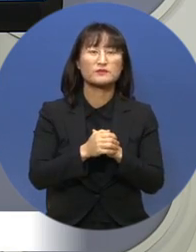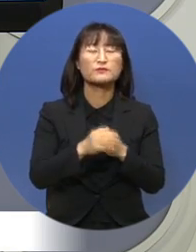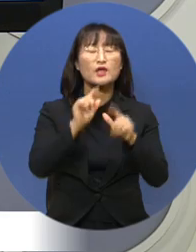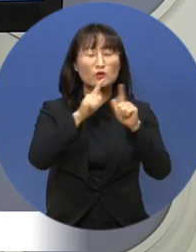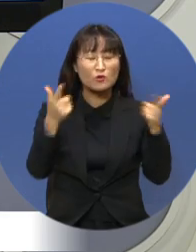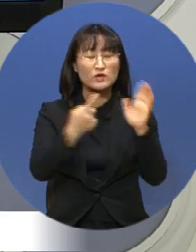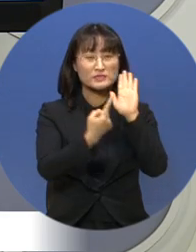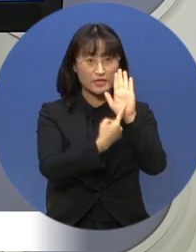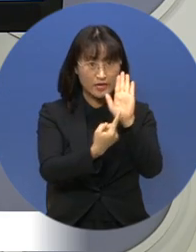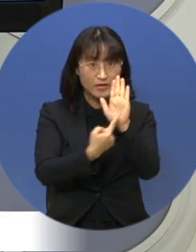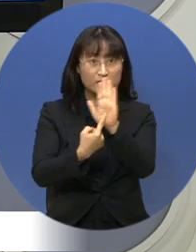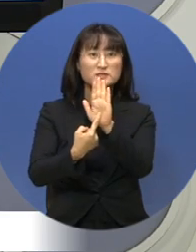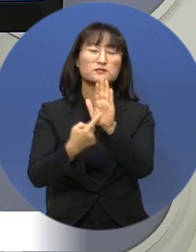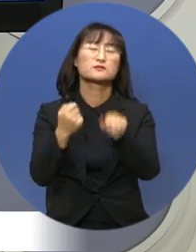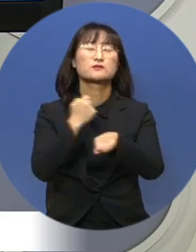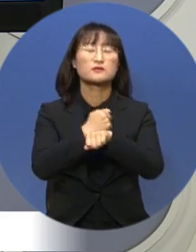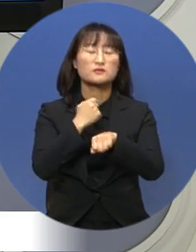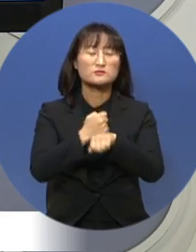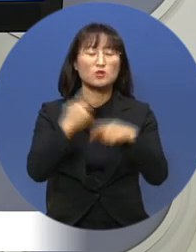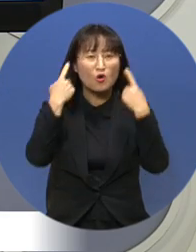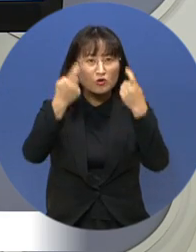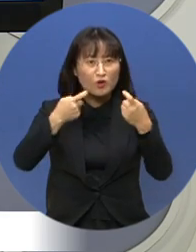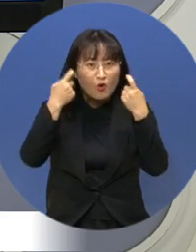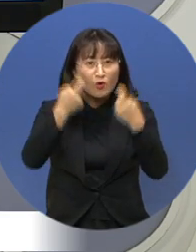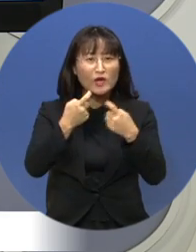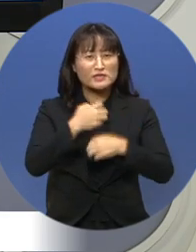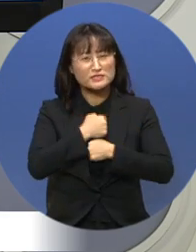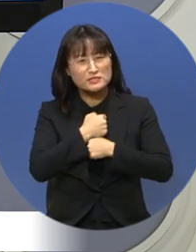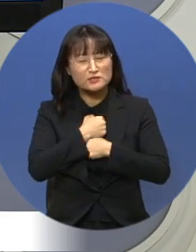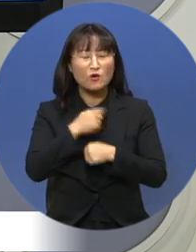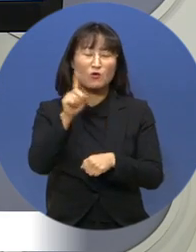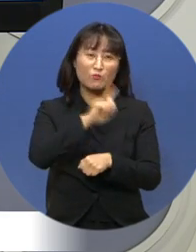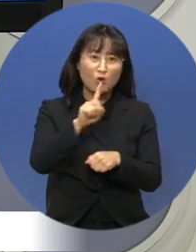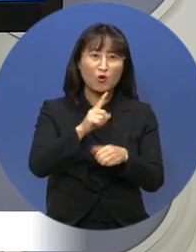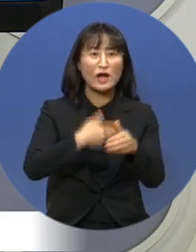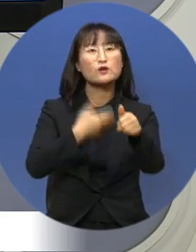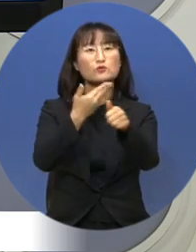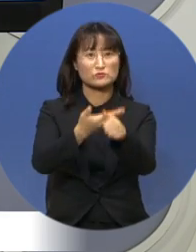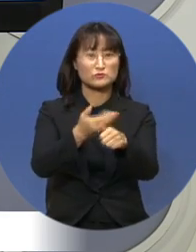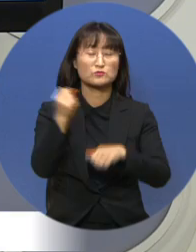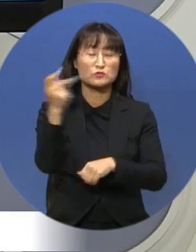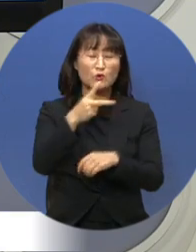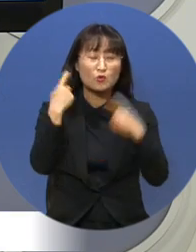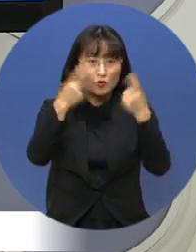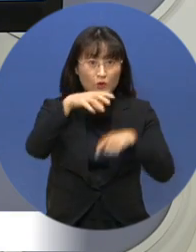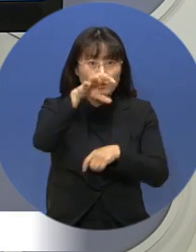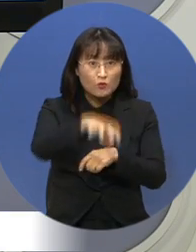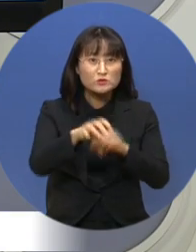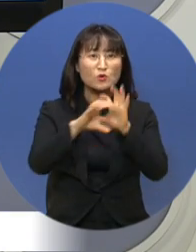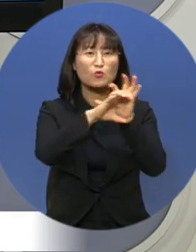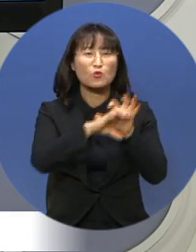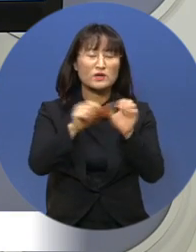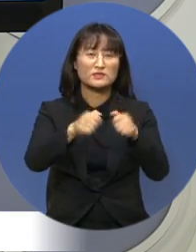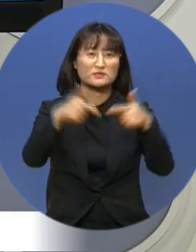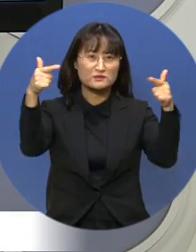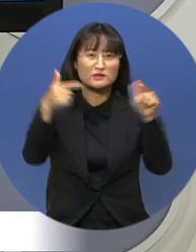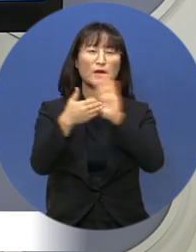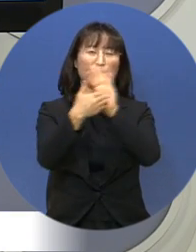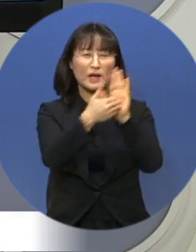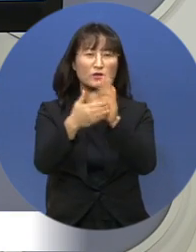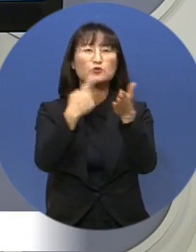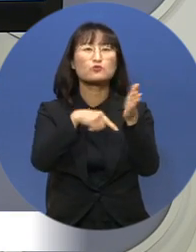여행 핵심 수칙을 적극적으로 확산하고 여행지에서의 코론 알고 확산 방지에 주력합니다